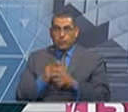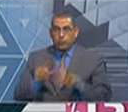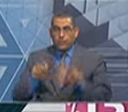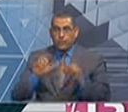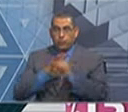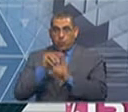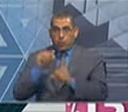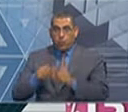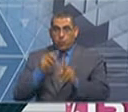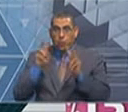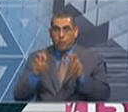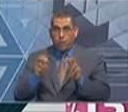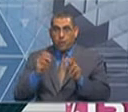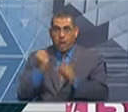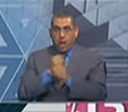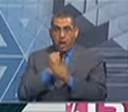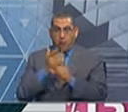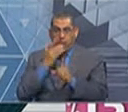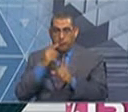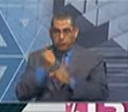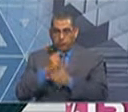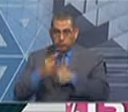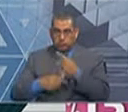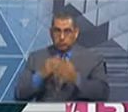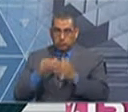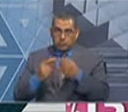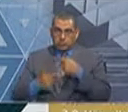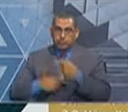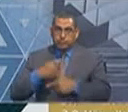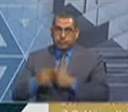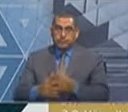كورونا لم توقف عجلة الانتاج في الاقتصاد المصري.